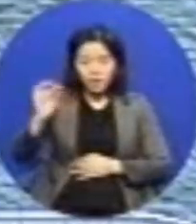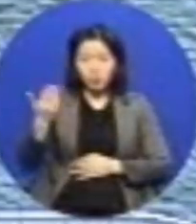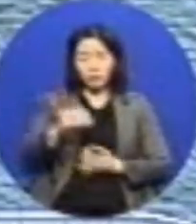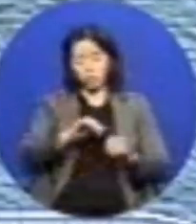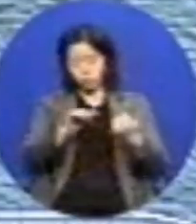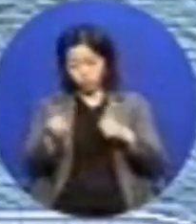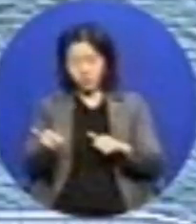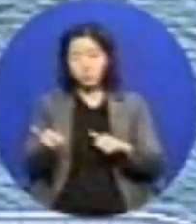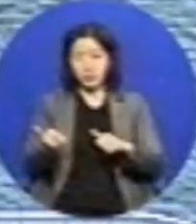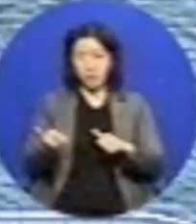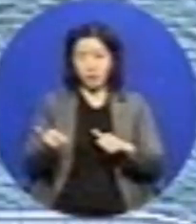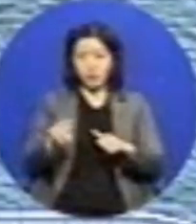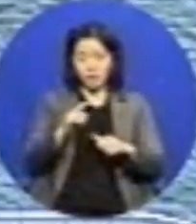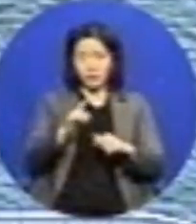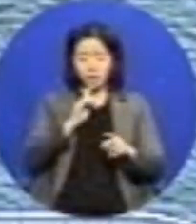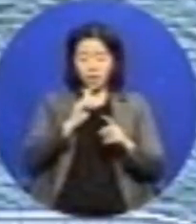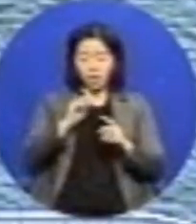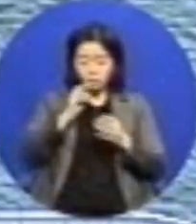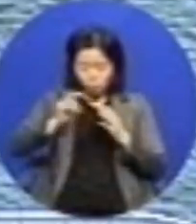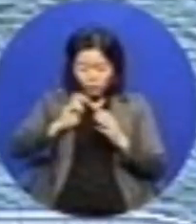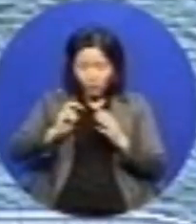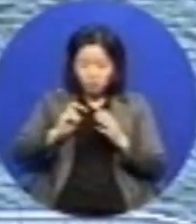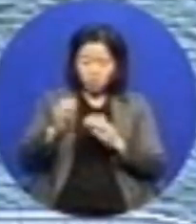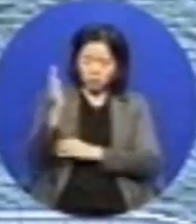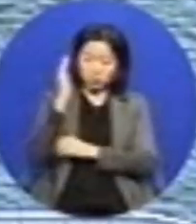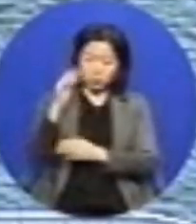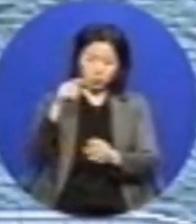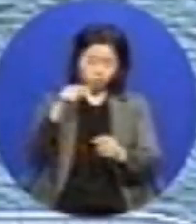설교의 주제가 되고 지금까지 왔어요